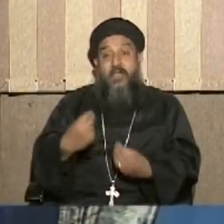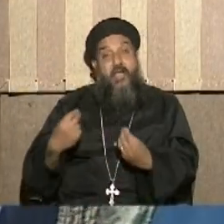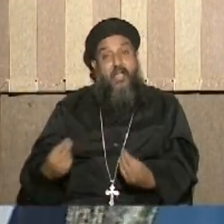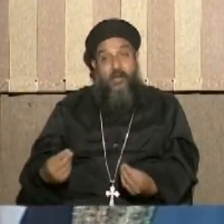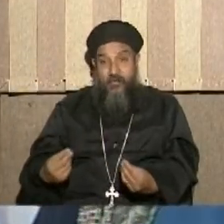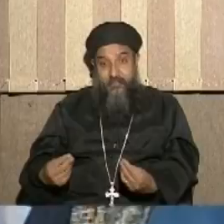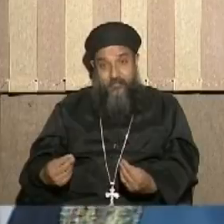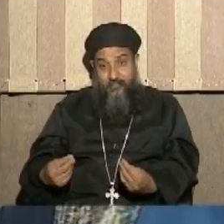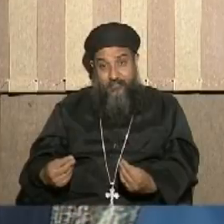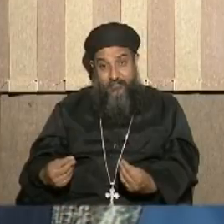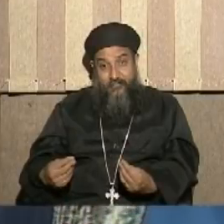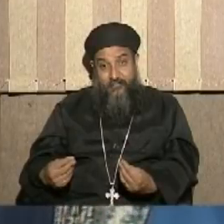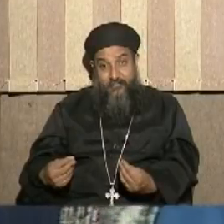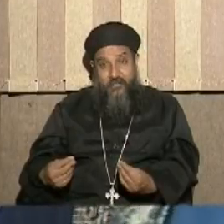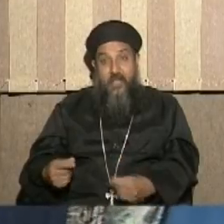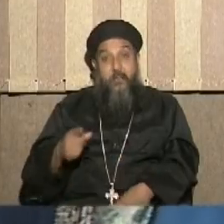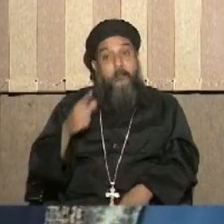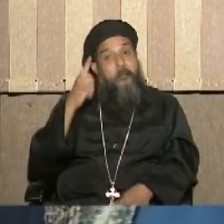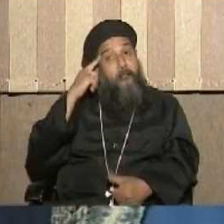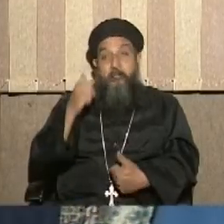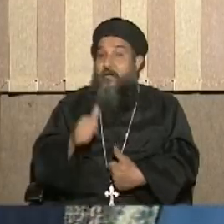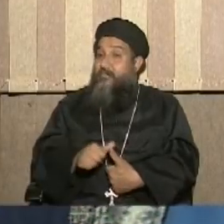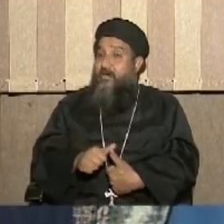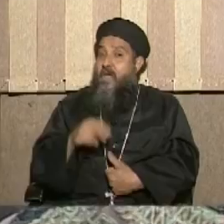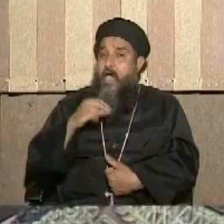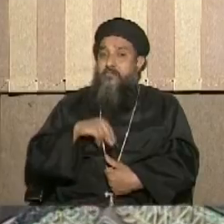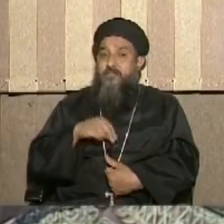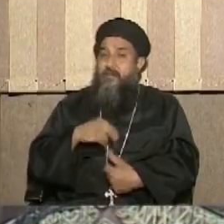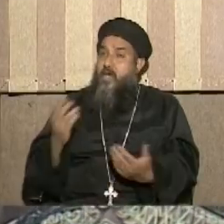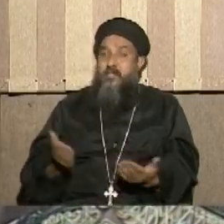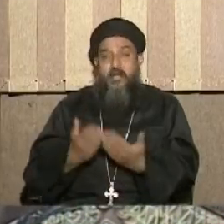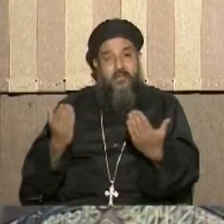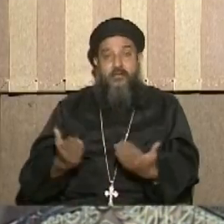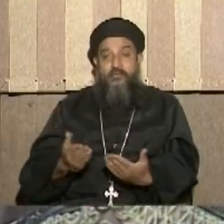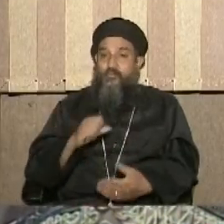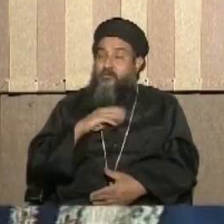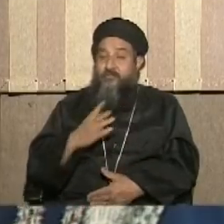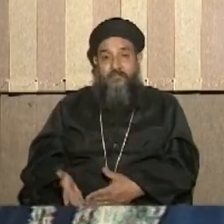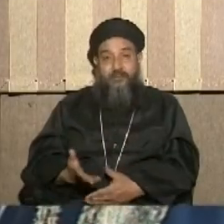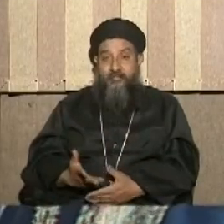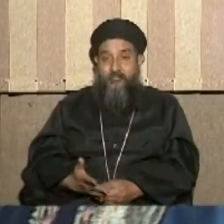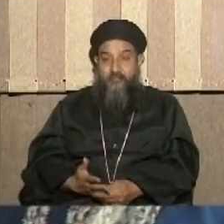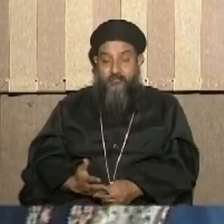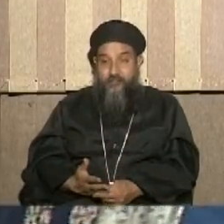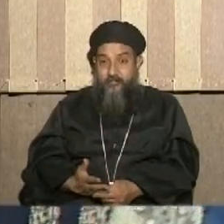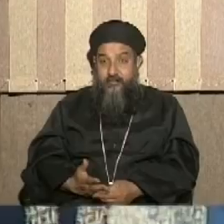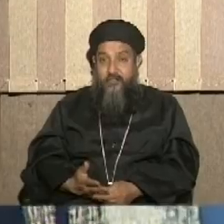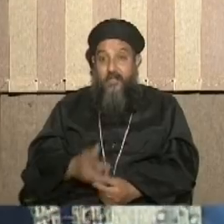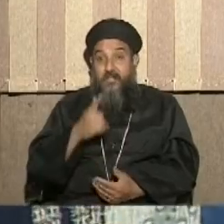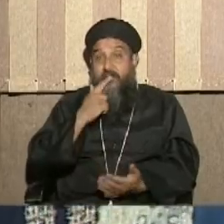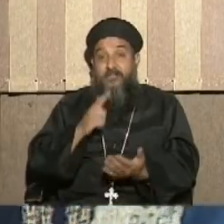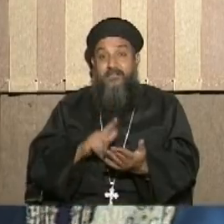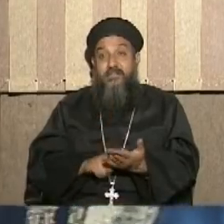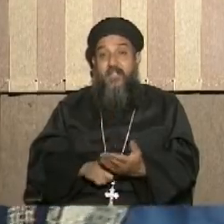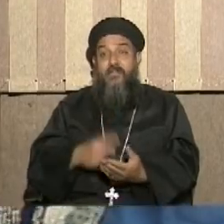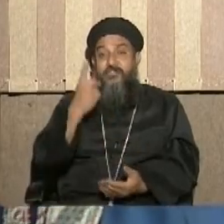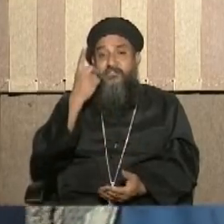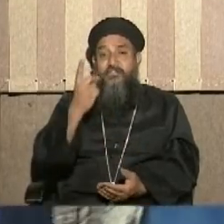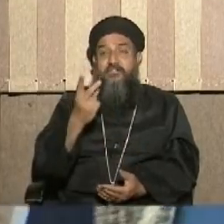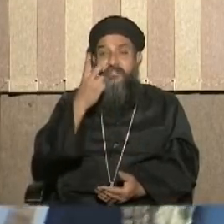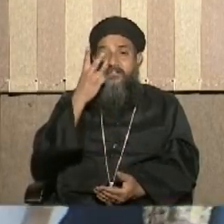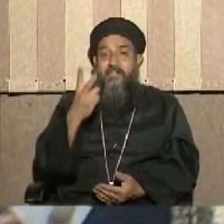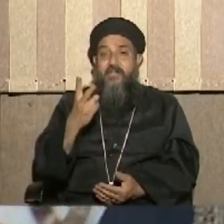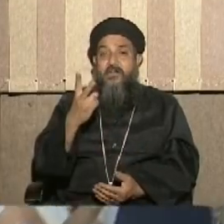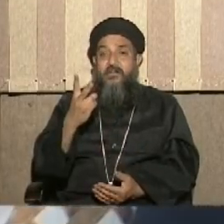وناس بركة، وما اظنش انكم عايزينهم في حاجة مش كويسة. يا جماعة صدقوني، دول